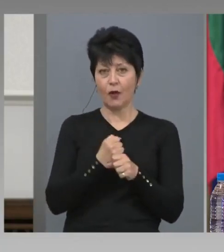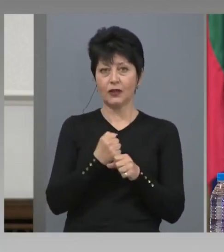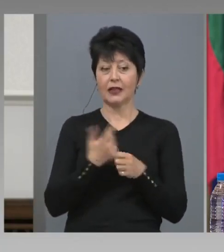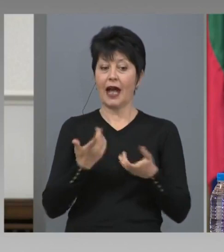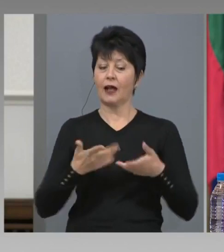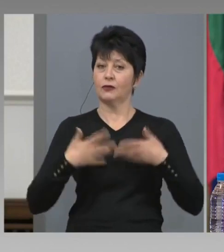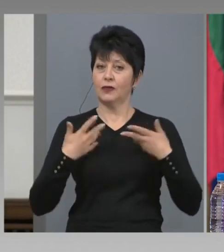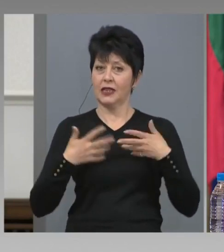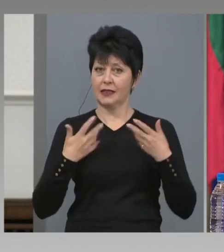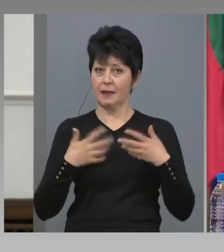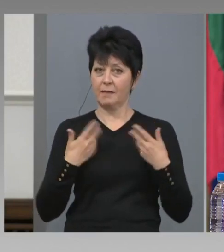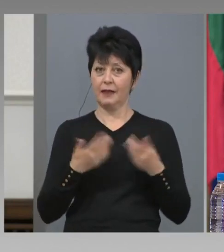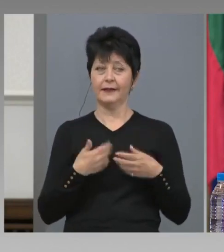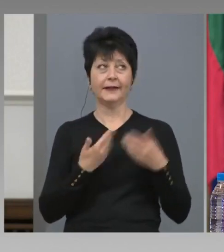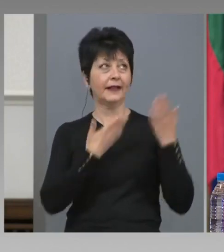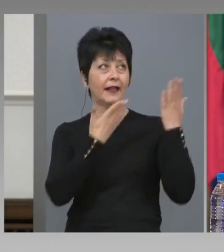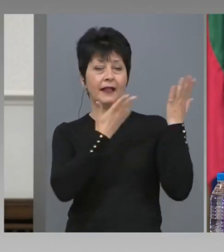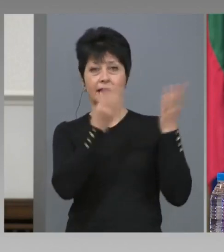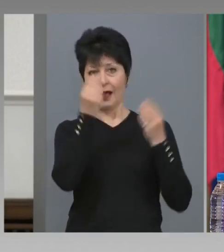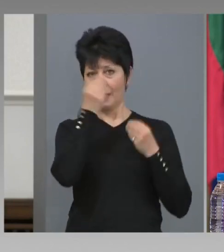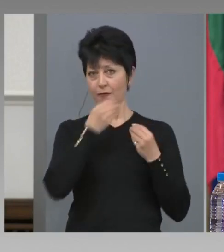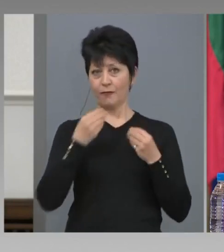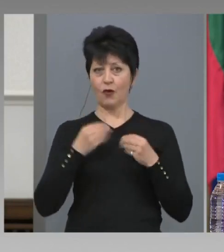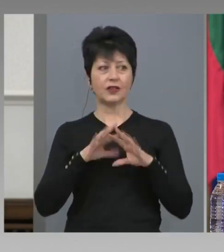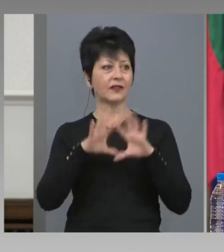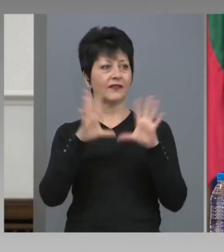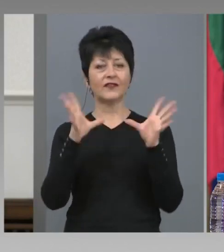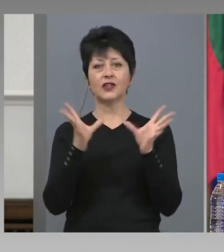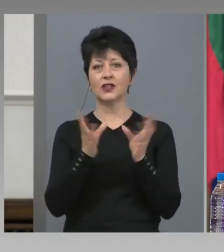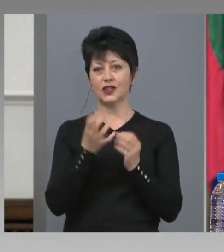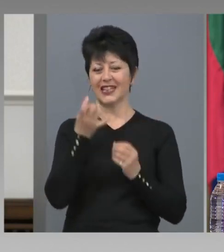искаме. Дай Боже всички зелени хора,